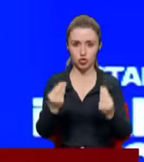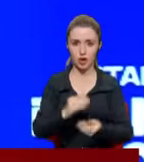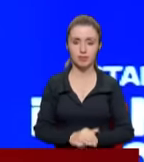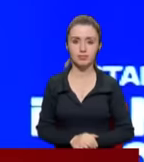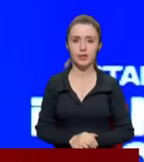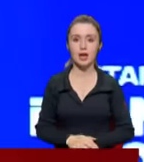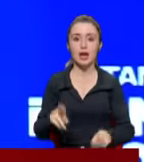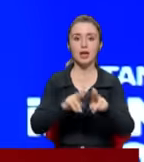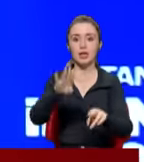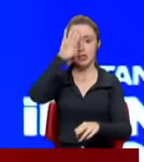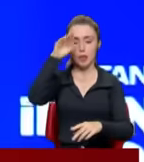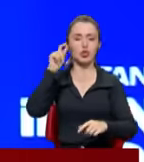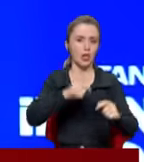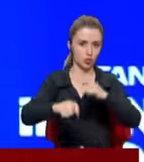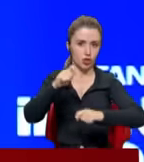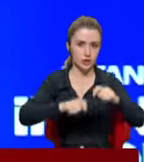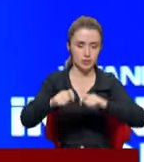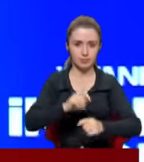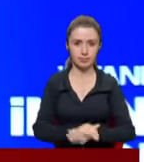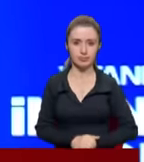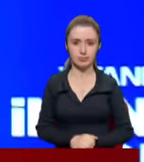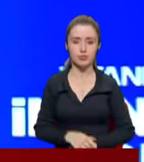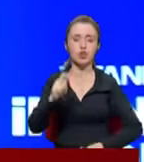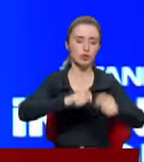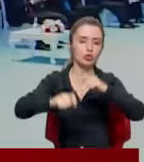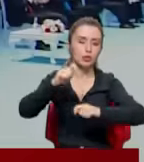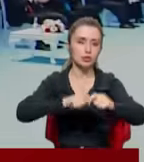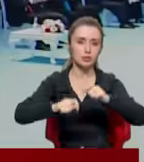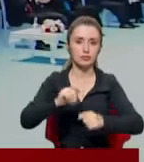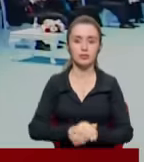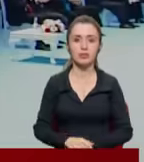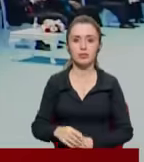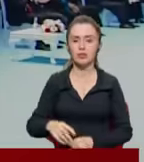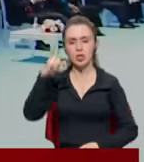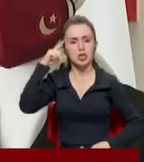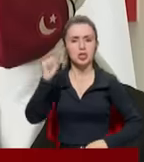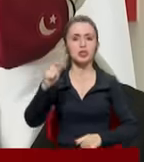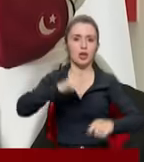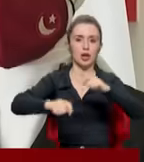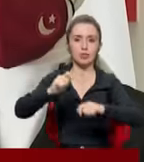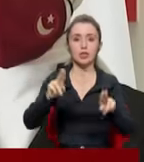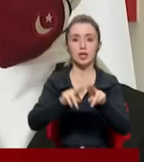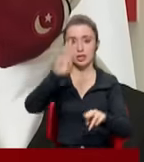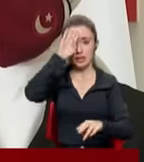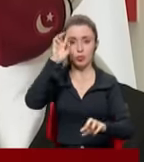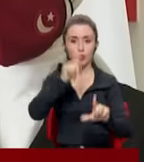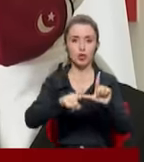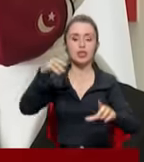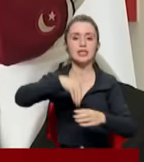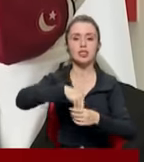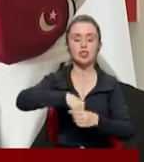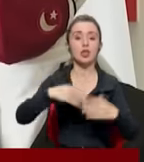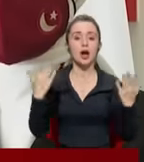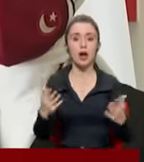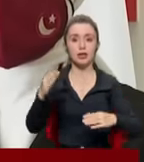kanal İstanbul'u da yapacağız Yapacağız inadına yapacağız Kanal İstanbul projesi için